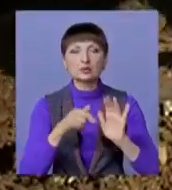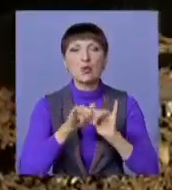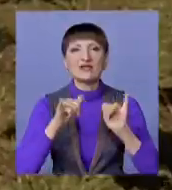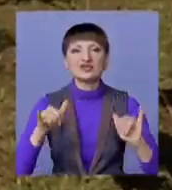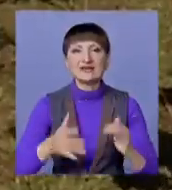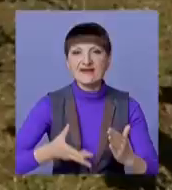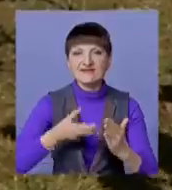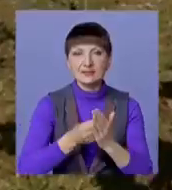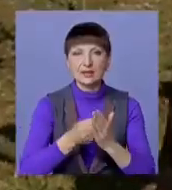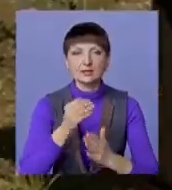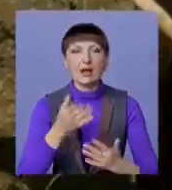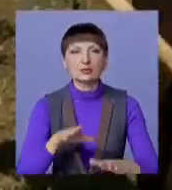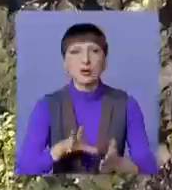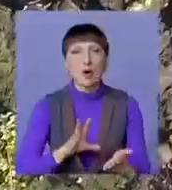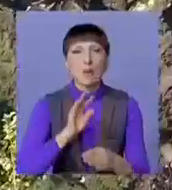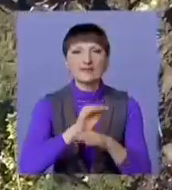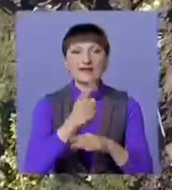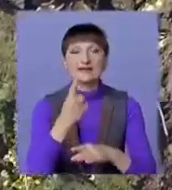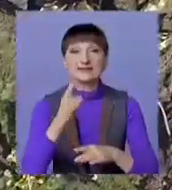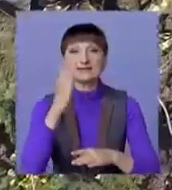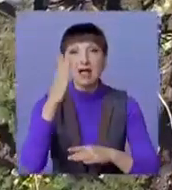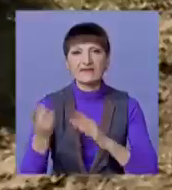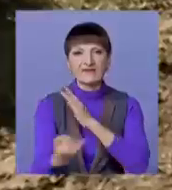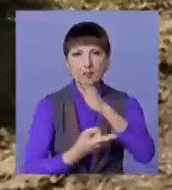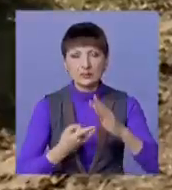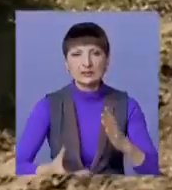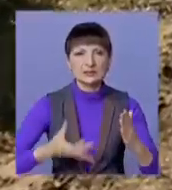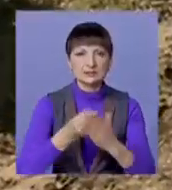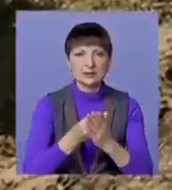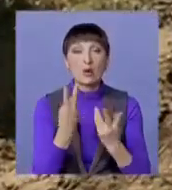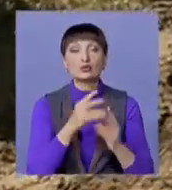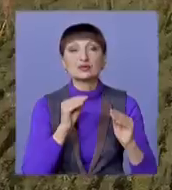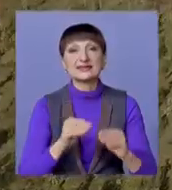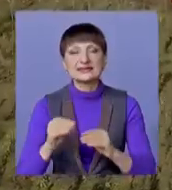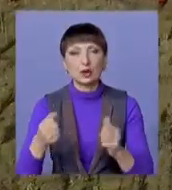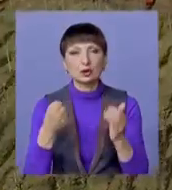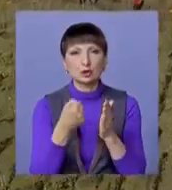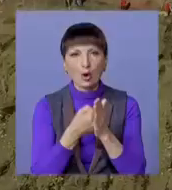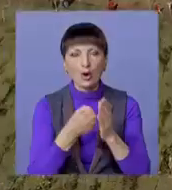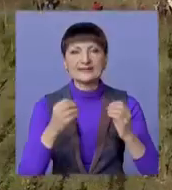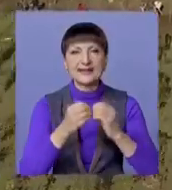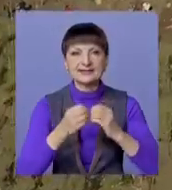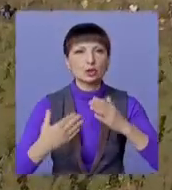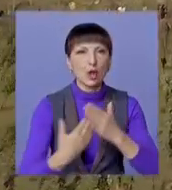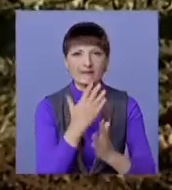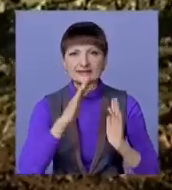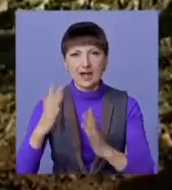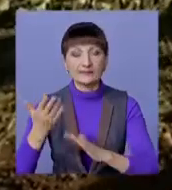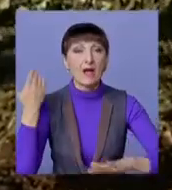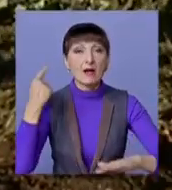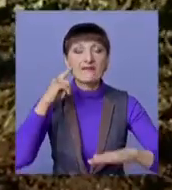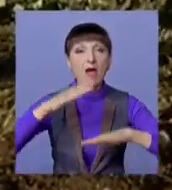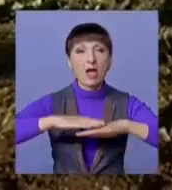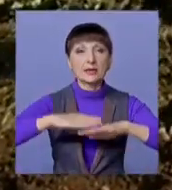увеличению выплат компенсации. За одно вырубленное дерево необходимо сажать, простите, до 10 новых. Напомню, ранее аким